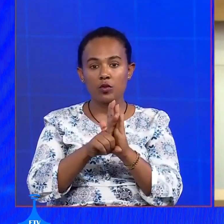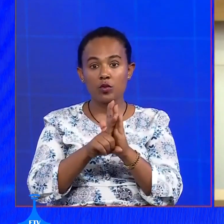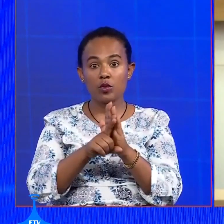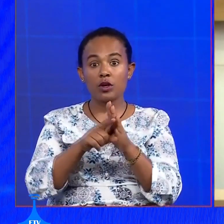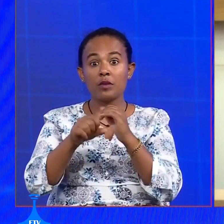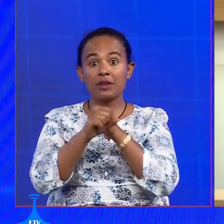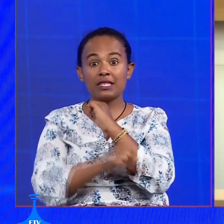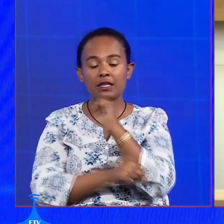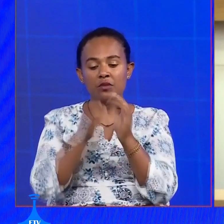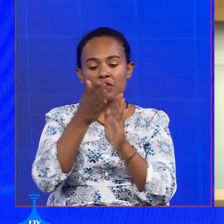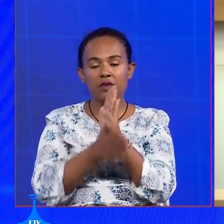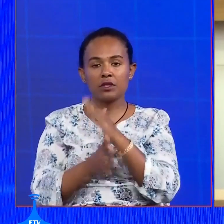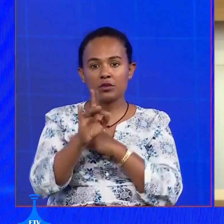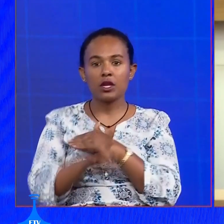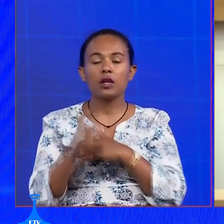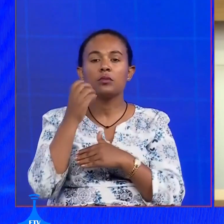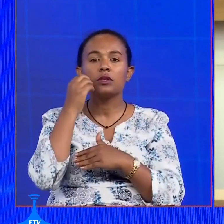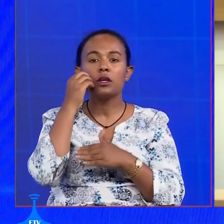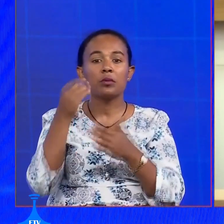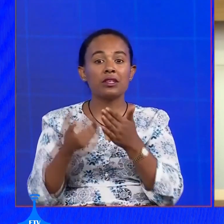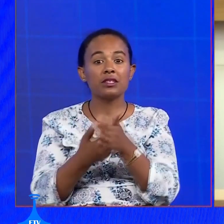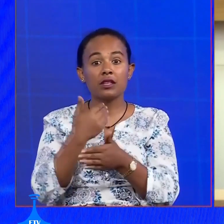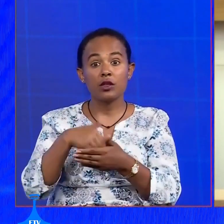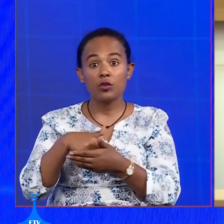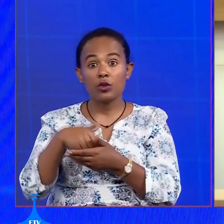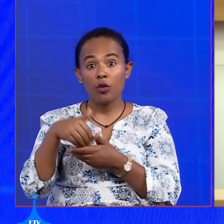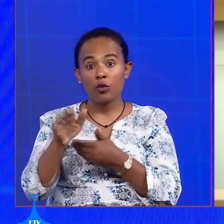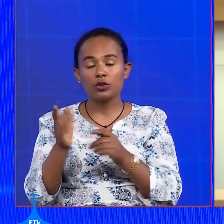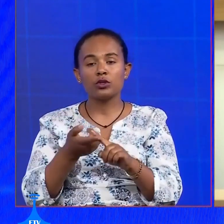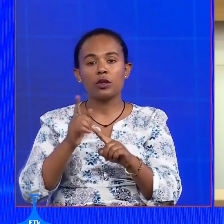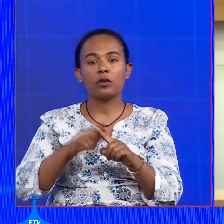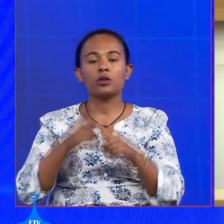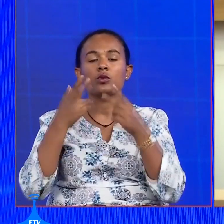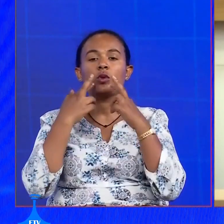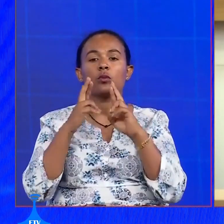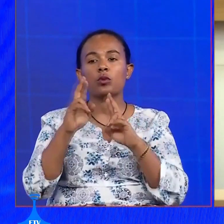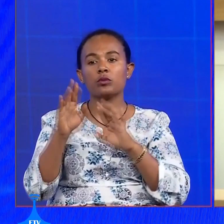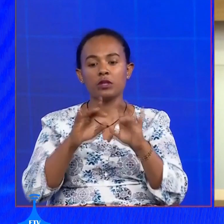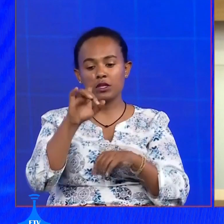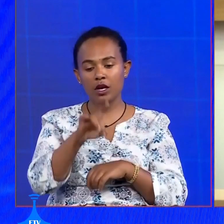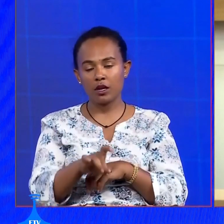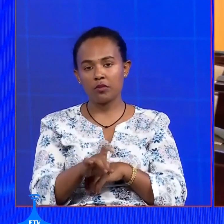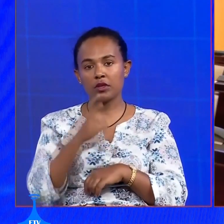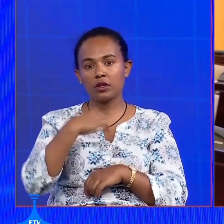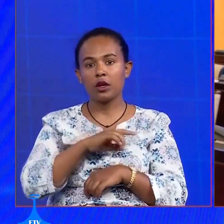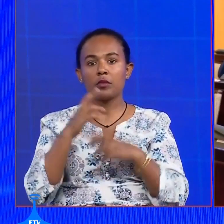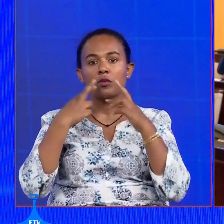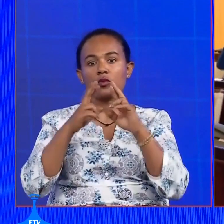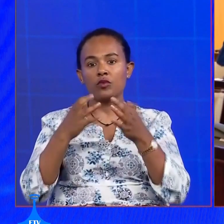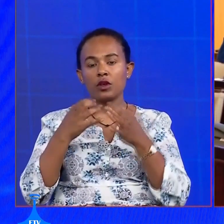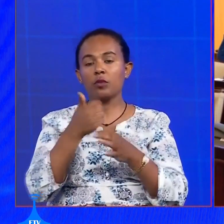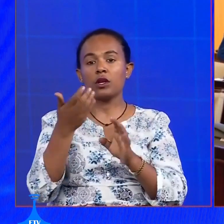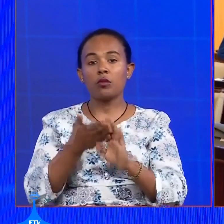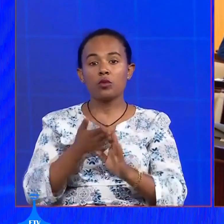መፈጸም ስለላለበት ለቤት ድሳት የወጣው ወጪ ተመልሶ ሪፖርት መደረግ አለበት እኛም ሪፖርቱን እንፈልጋለን በሌላ በኩል በተቋሙ